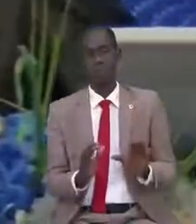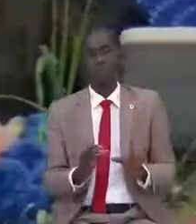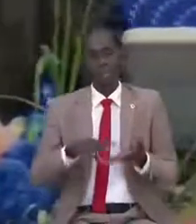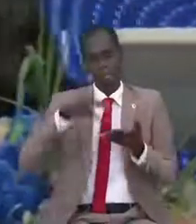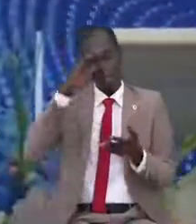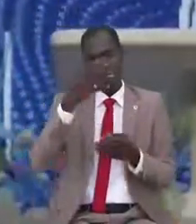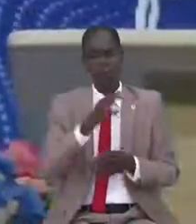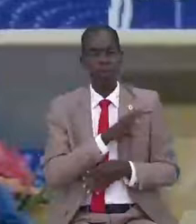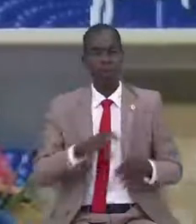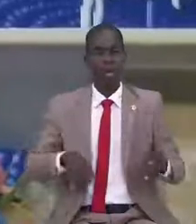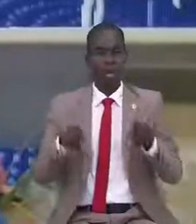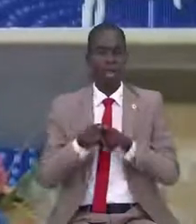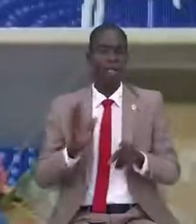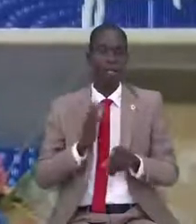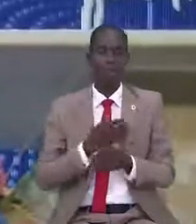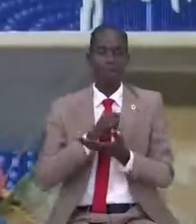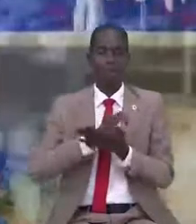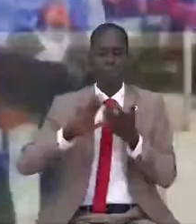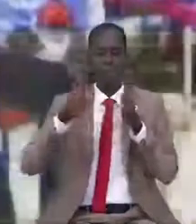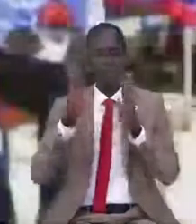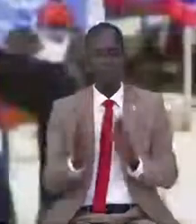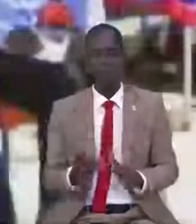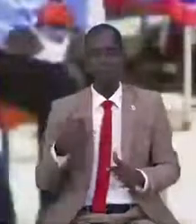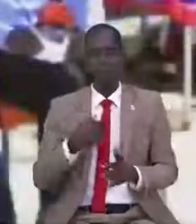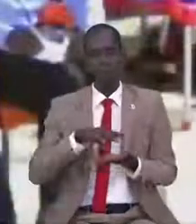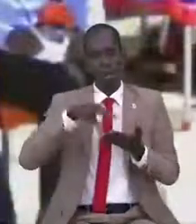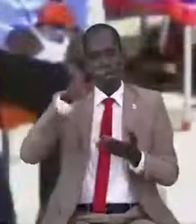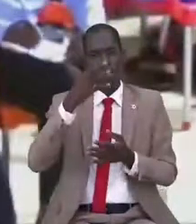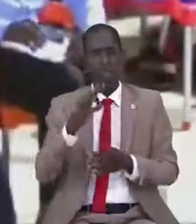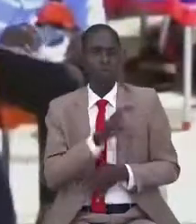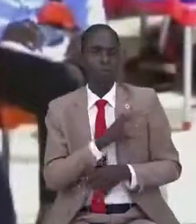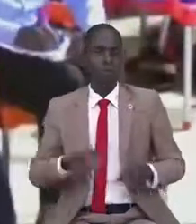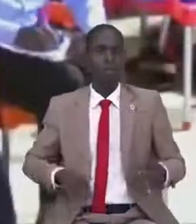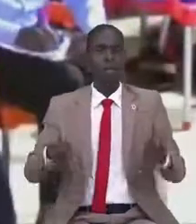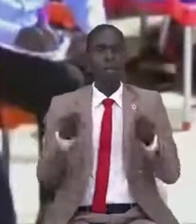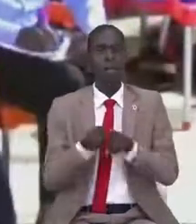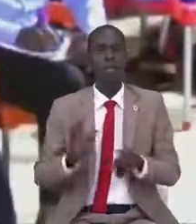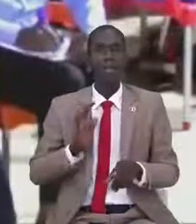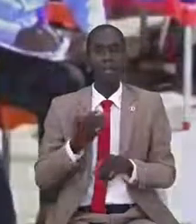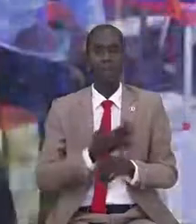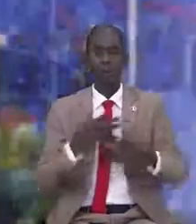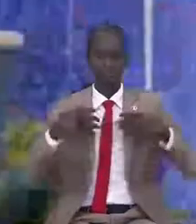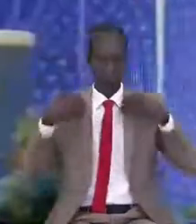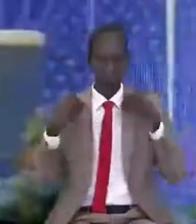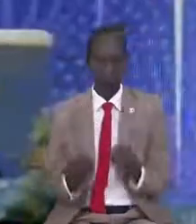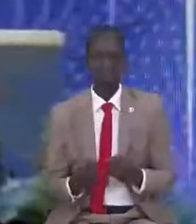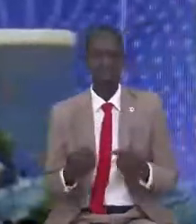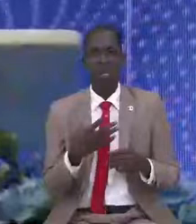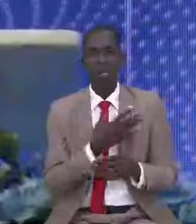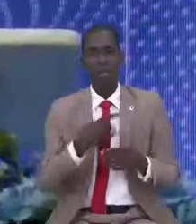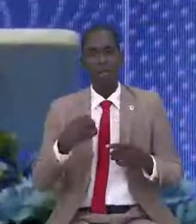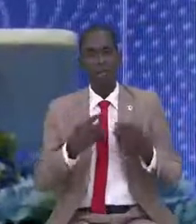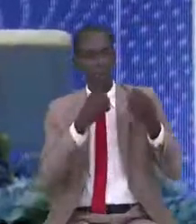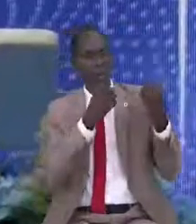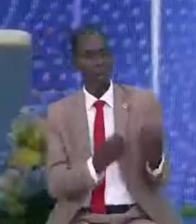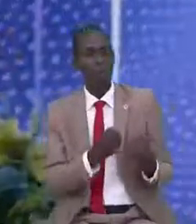pèlerinage chrétien avec Christ. Nous avons appris de lui, il est notre sauveur, notre sanctificateur. Nous avons appris de lui, il est notre